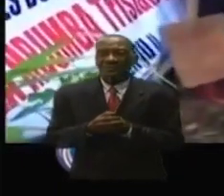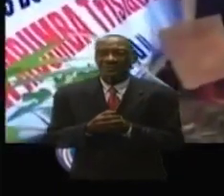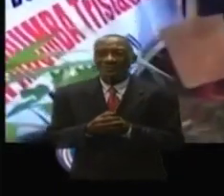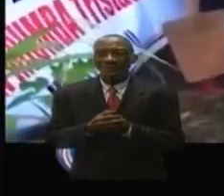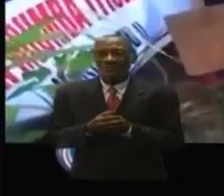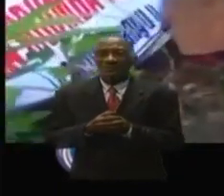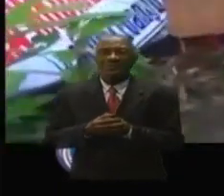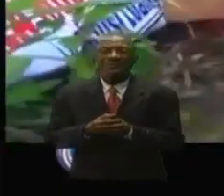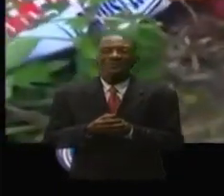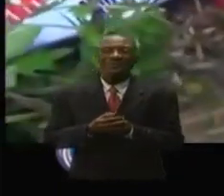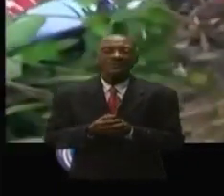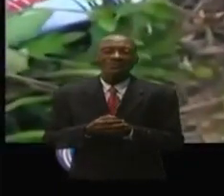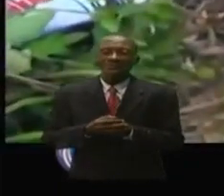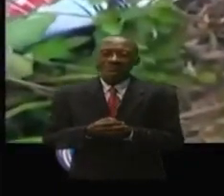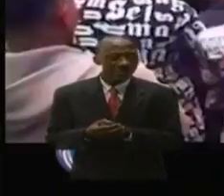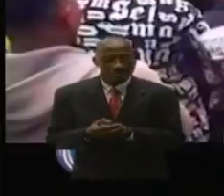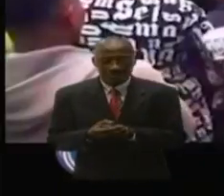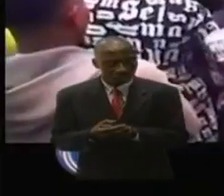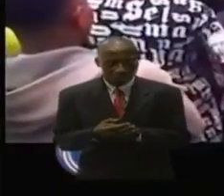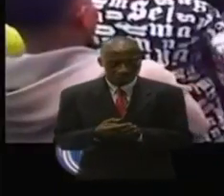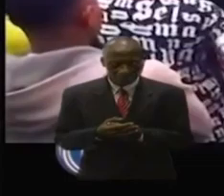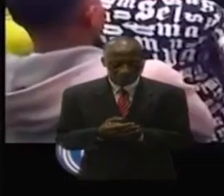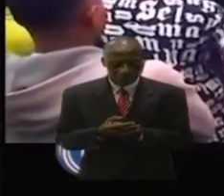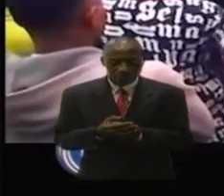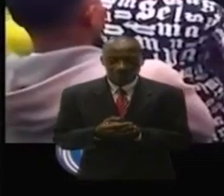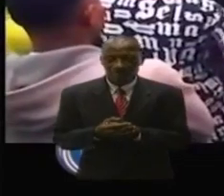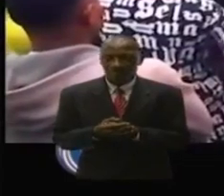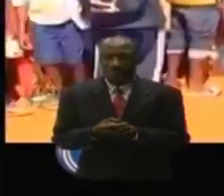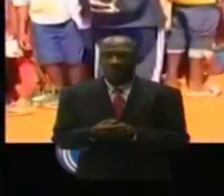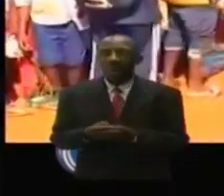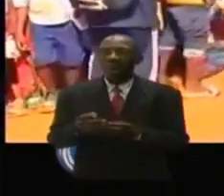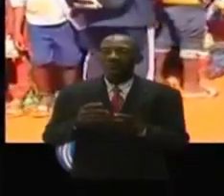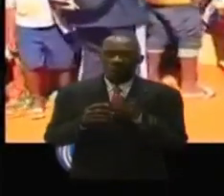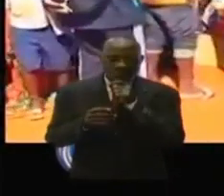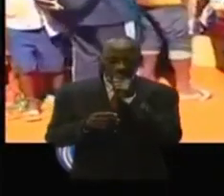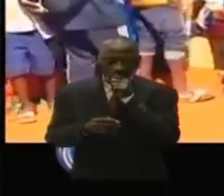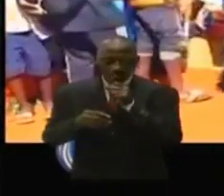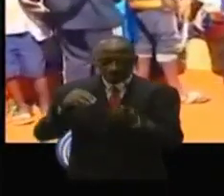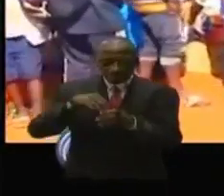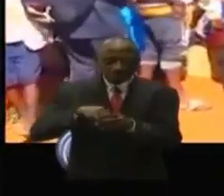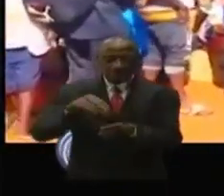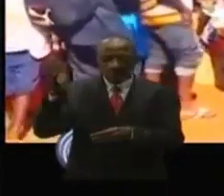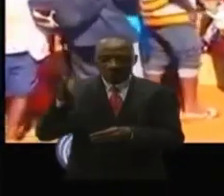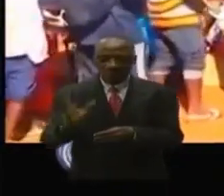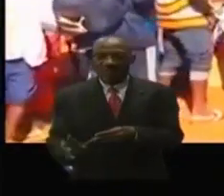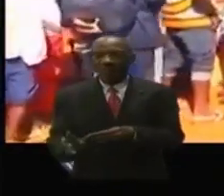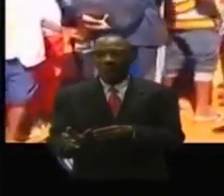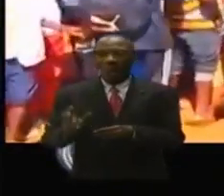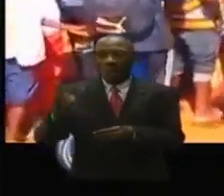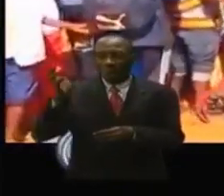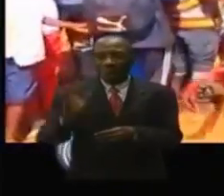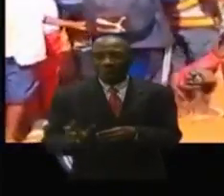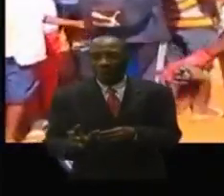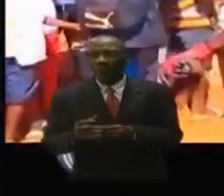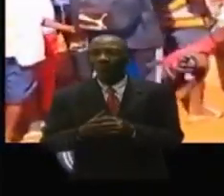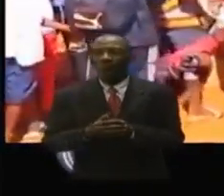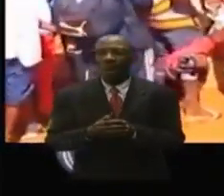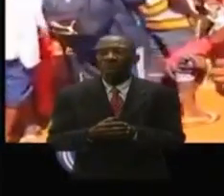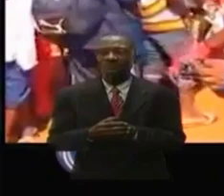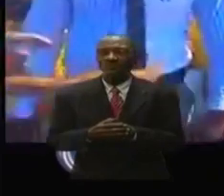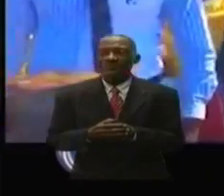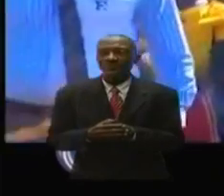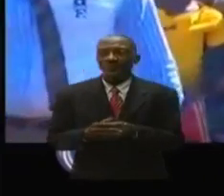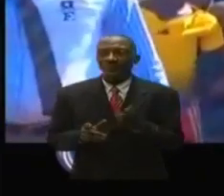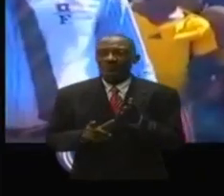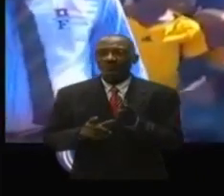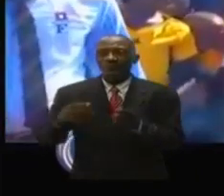Mbumba, notable du territoire de Tchéla dans la province du Congo central, qui a à son actif plusieurs réalisations en faveur